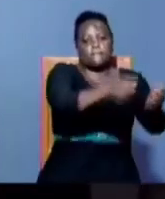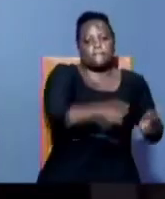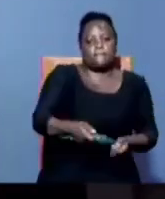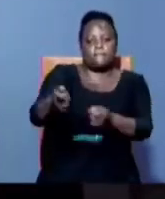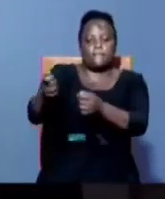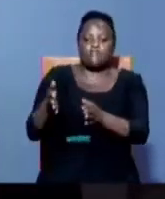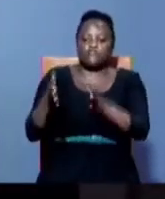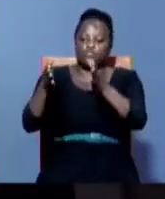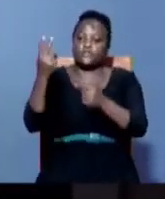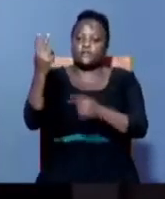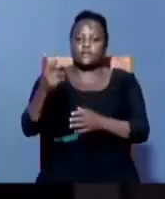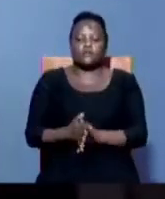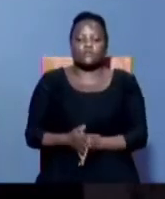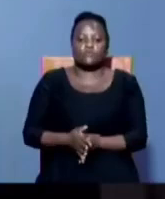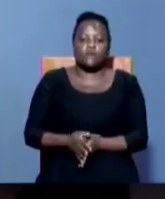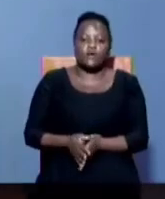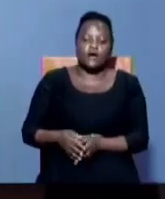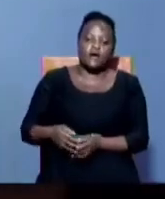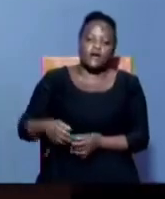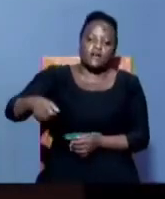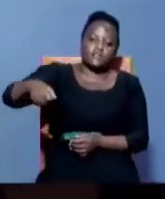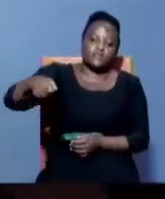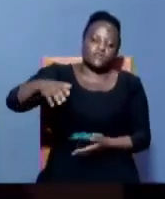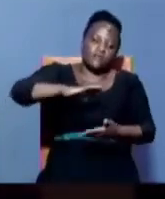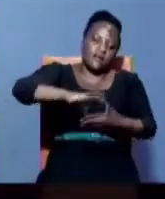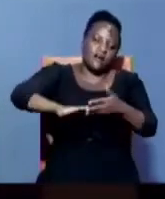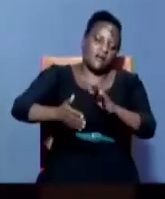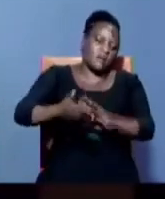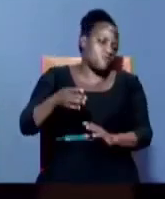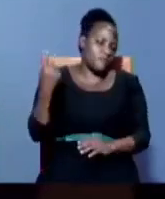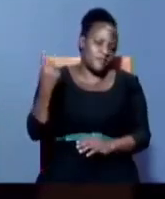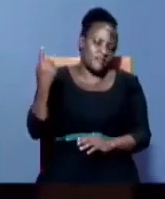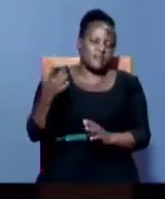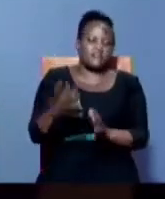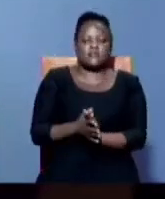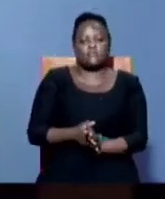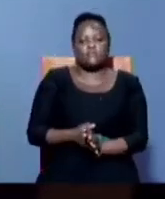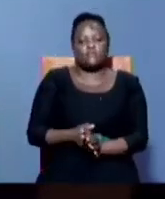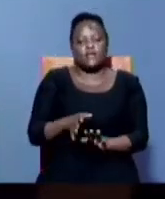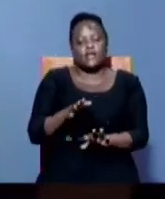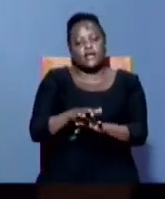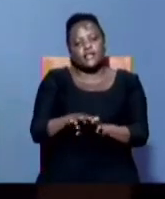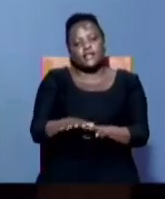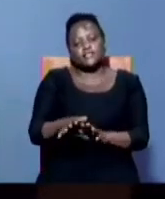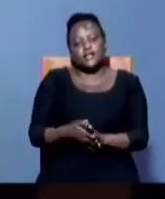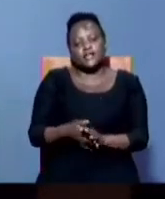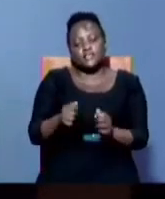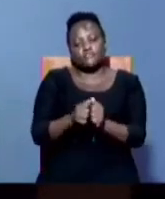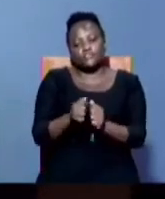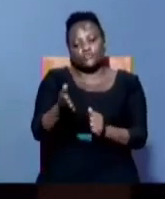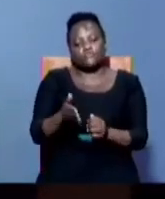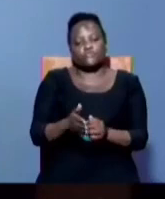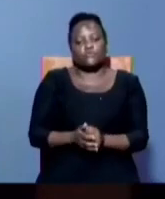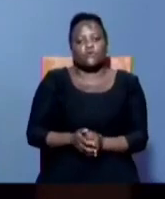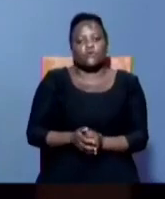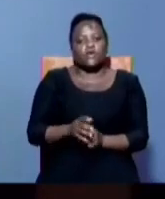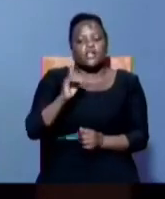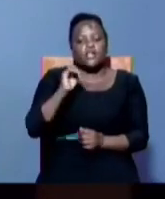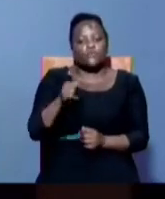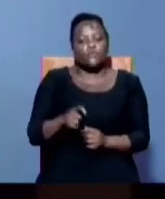Sasa anaeleza hivi, katika miongoni mwa vitu vyokuwa pale alivyoagiza wavitengeneze ilikuwa ni